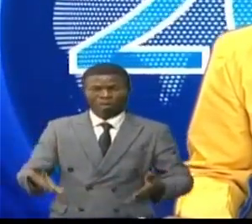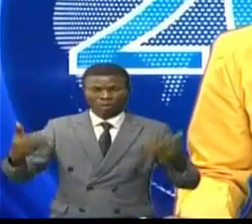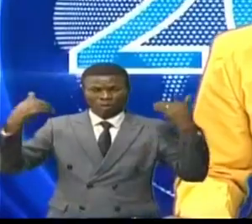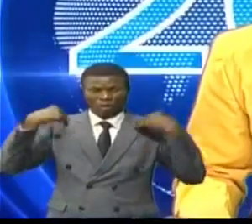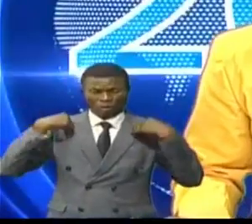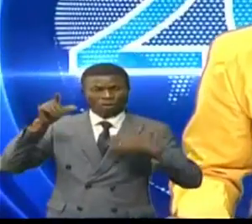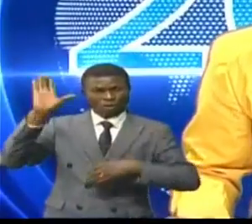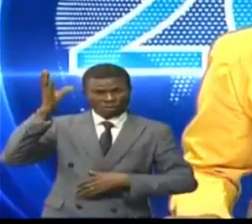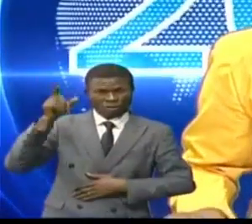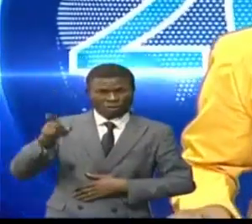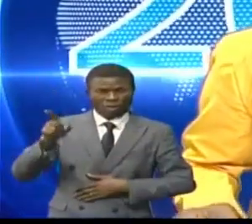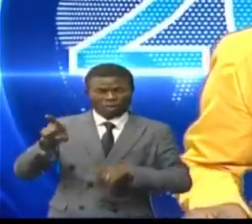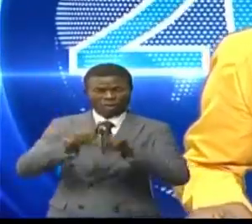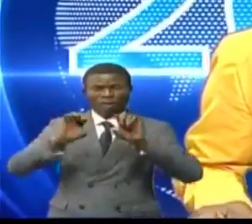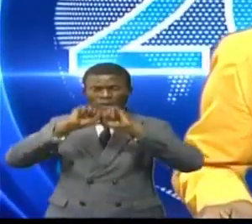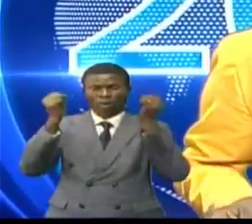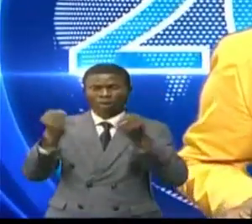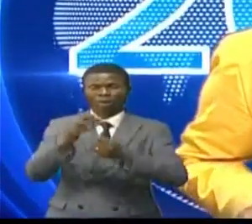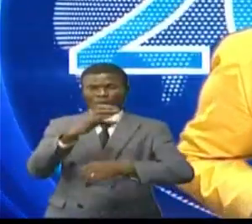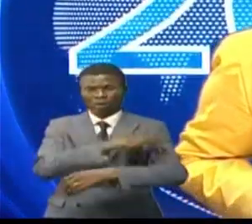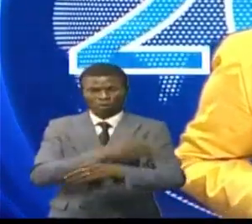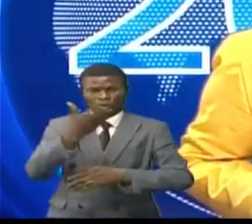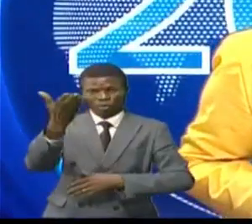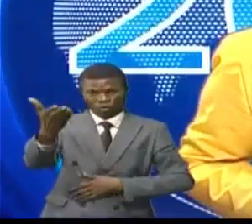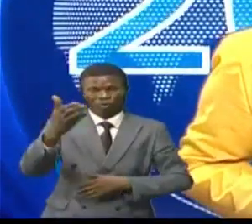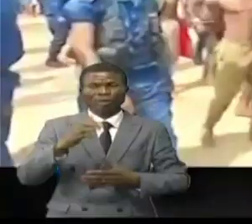autorités locales et de la société civile. Regardez.